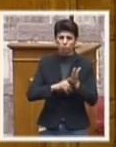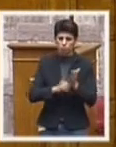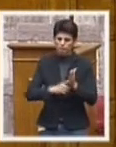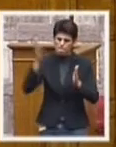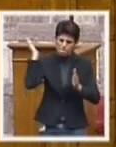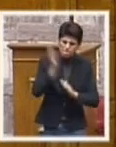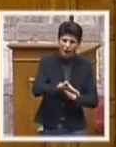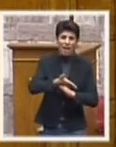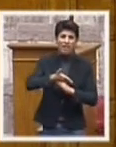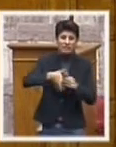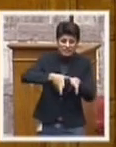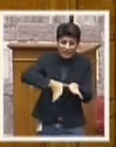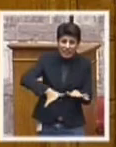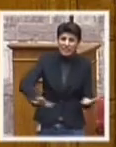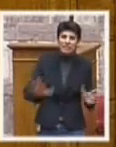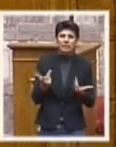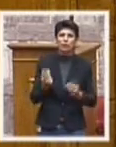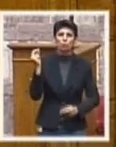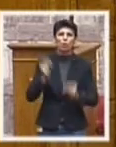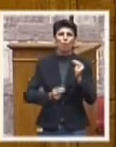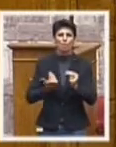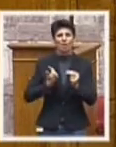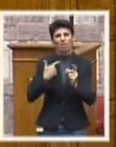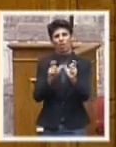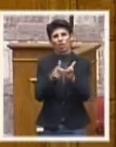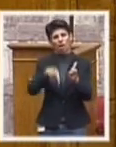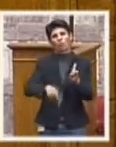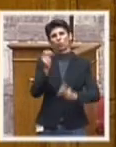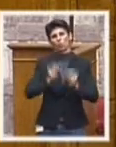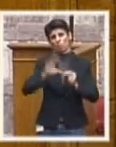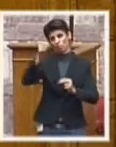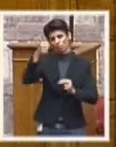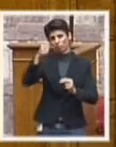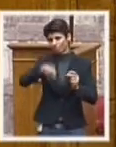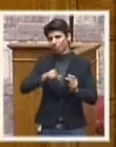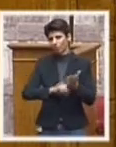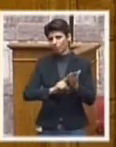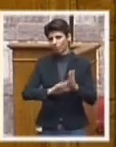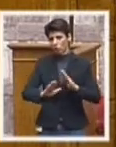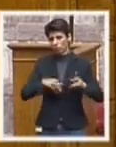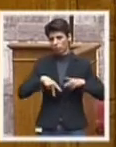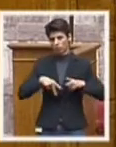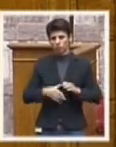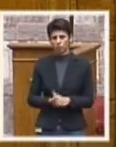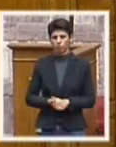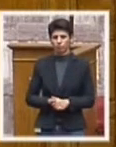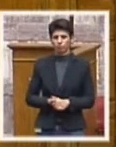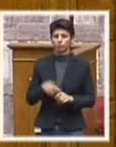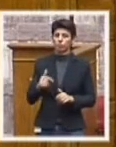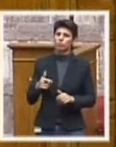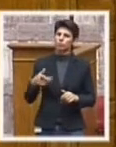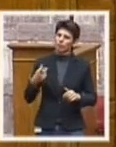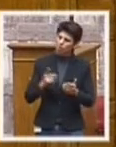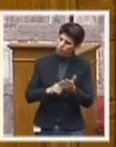του, η οποία δεν είναι άλλη από το πρόβλημα των νέων με την οικογένεια. Η λύση των προβλημάτων αυτών είναι απτή, επιτακτική και